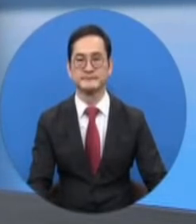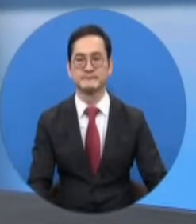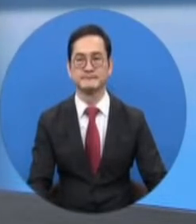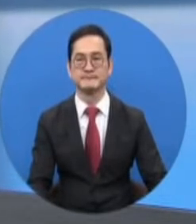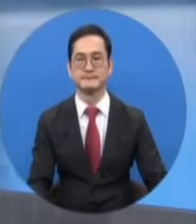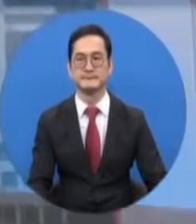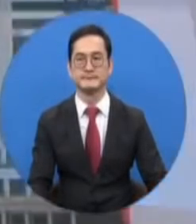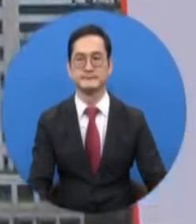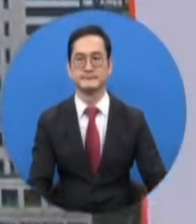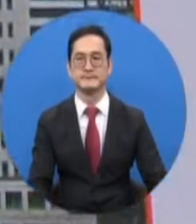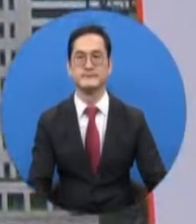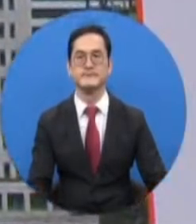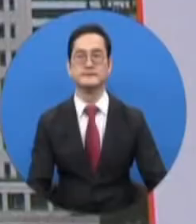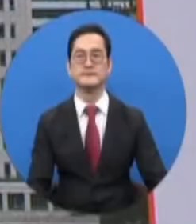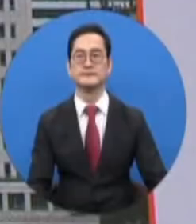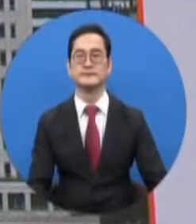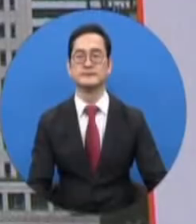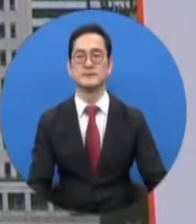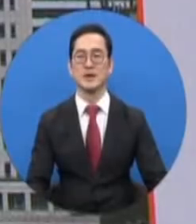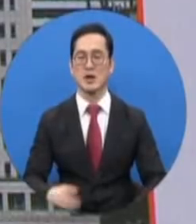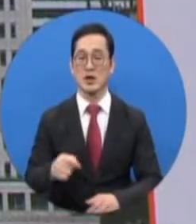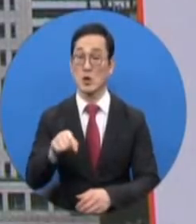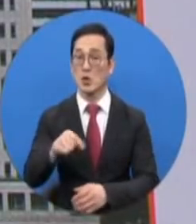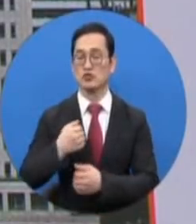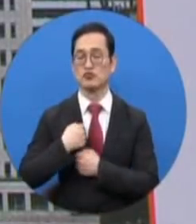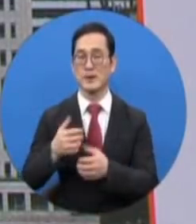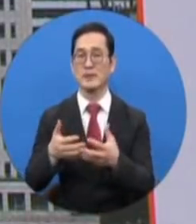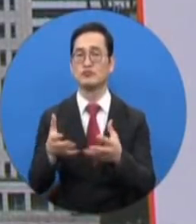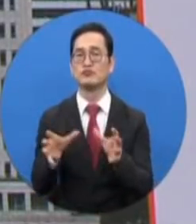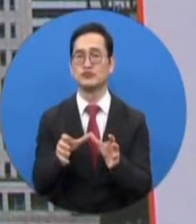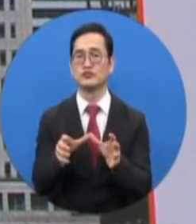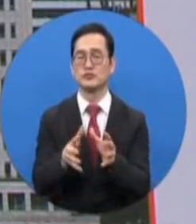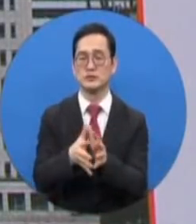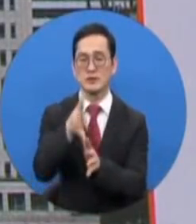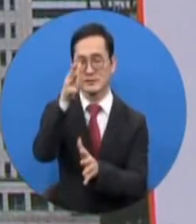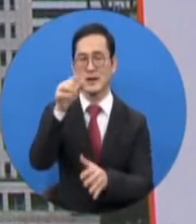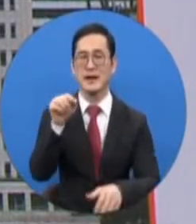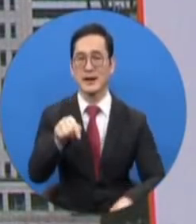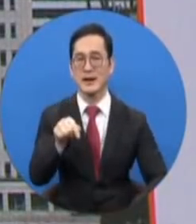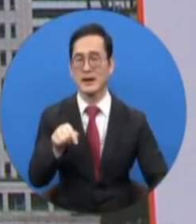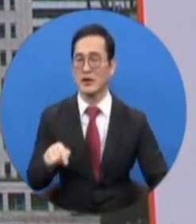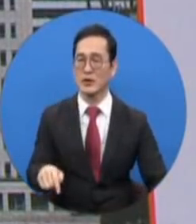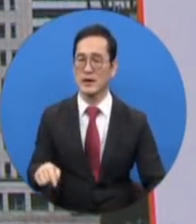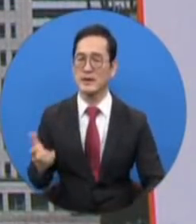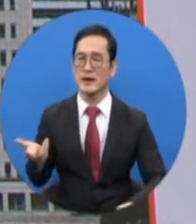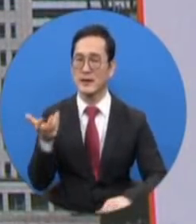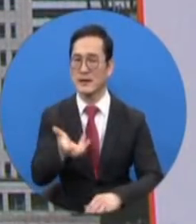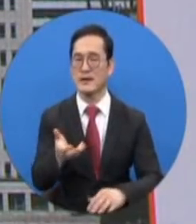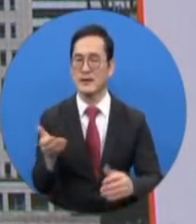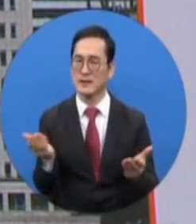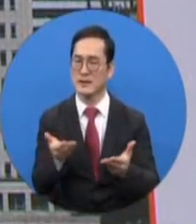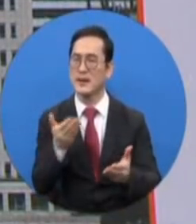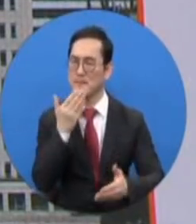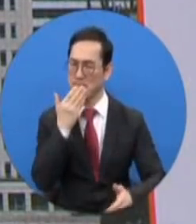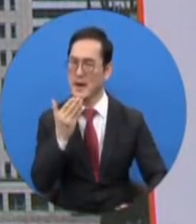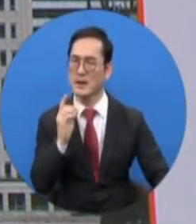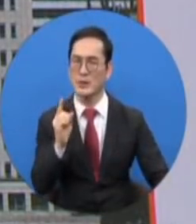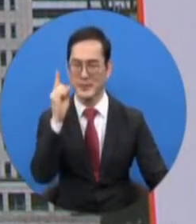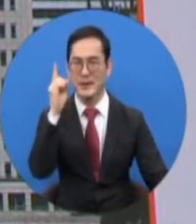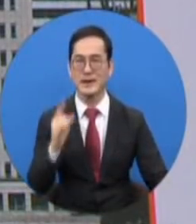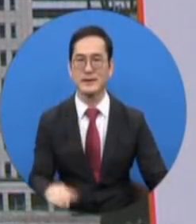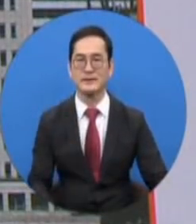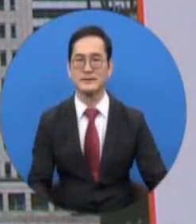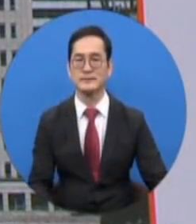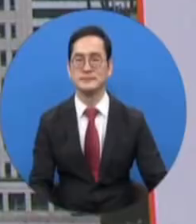새 대통령 집무실 용산 국방부 신청사 유력. 기울기가 기울었다는 거죠. 용산 집무실 광화문보다 보안 경호